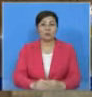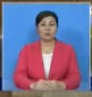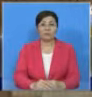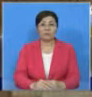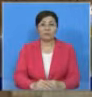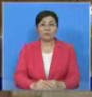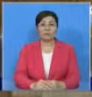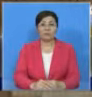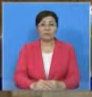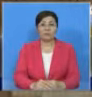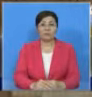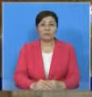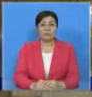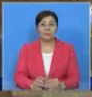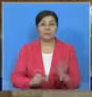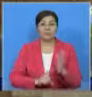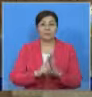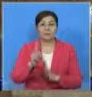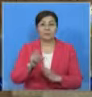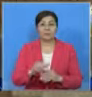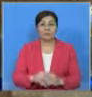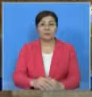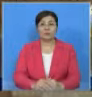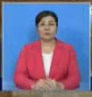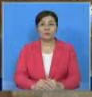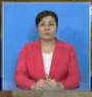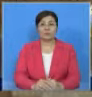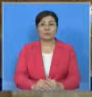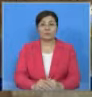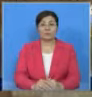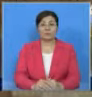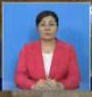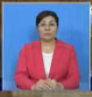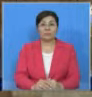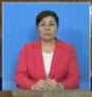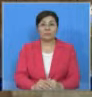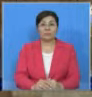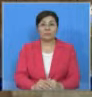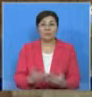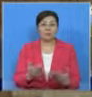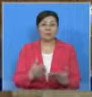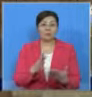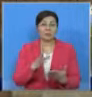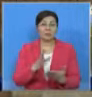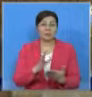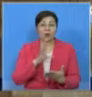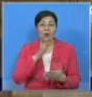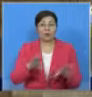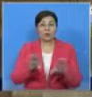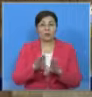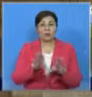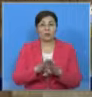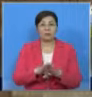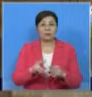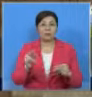өзіміздің көзқарасымыздан бастап қолданатын тәсілдерді түбегейлі қазіргі заманның талабына сай өзгертуді талап